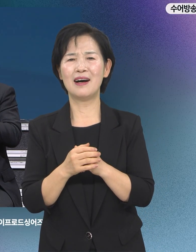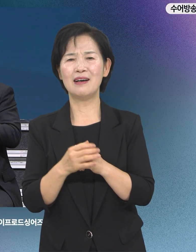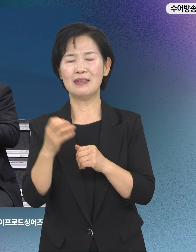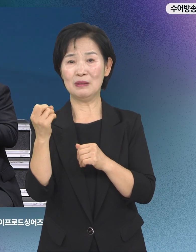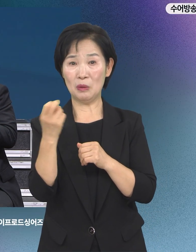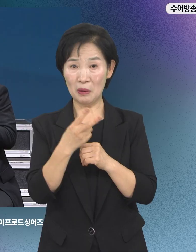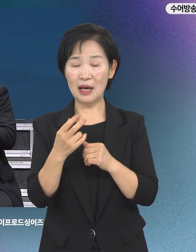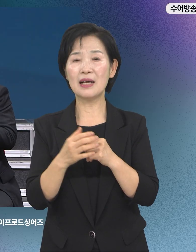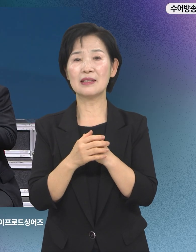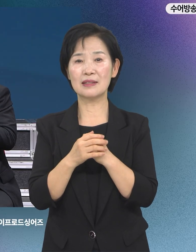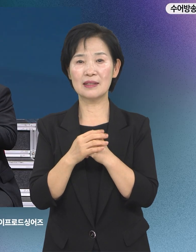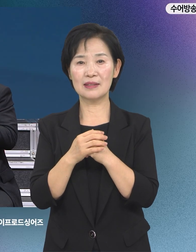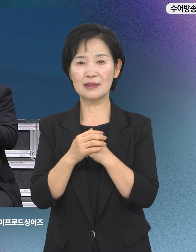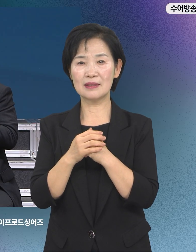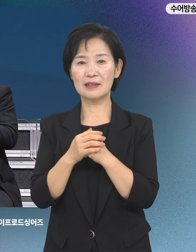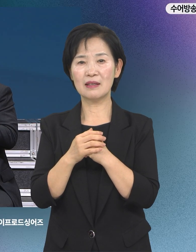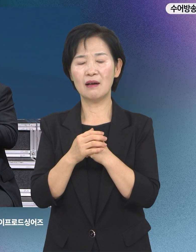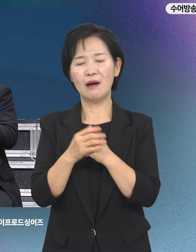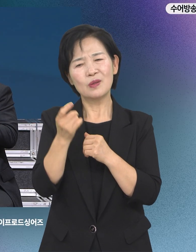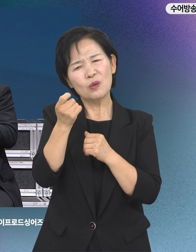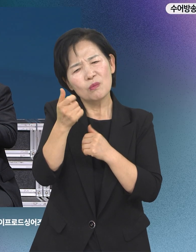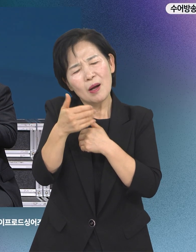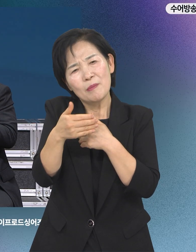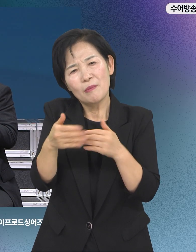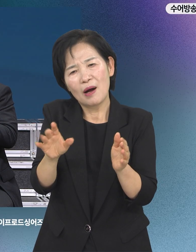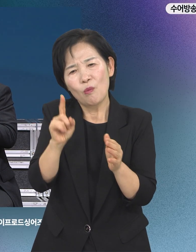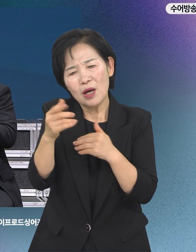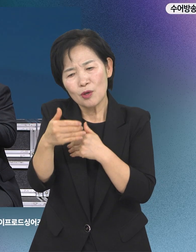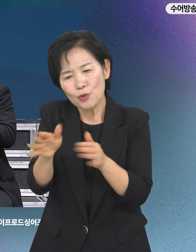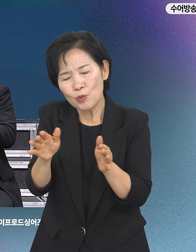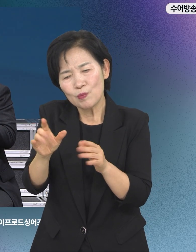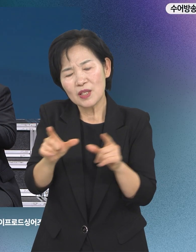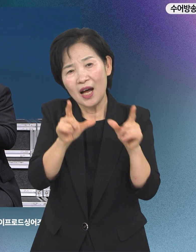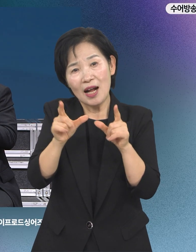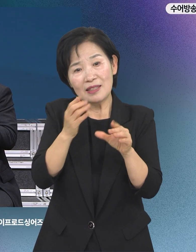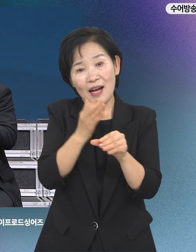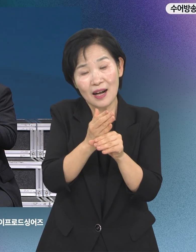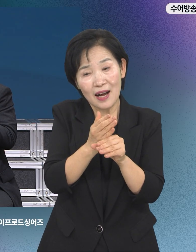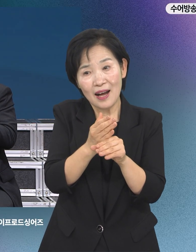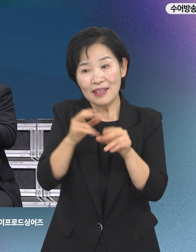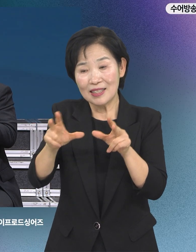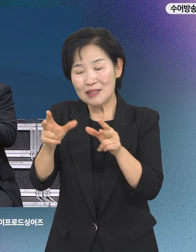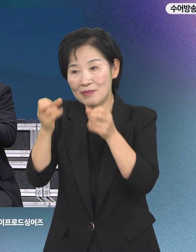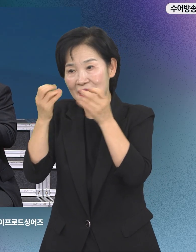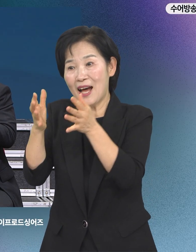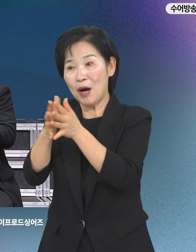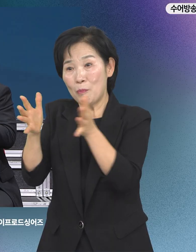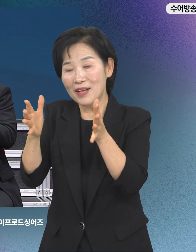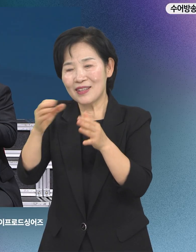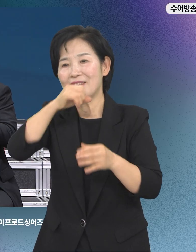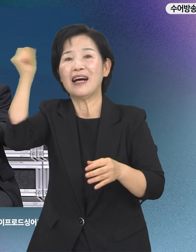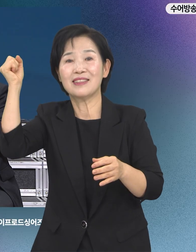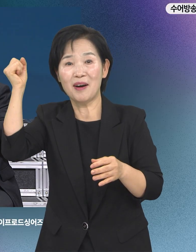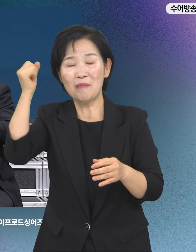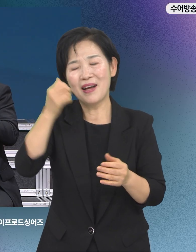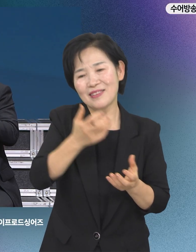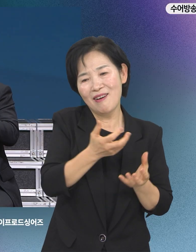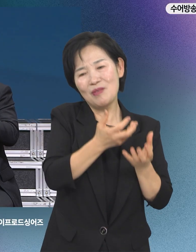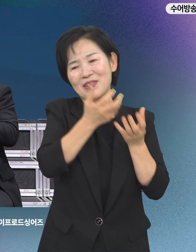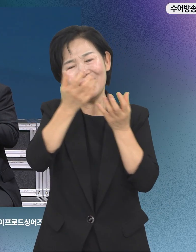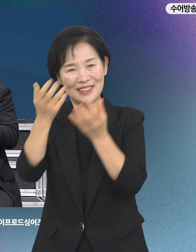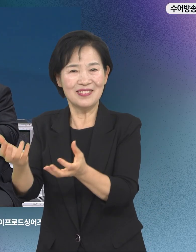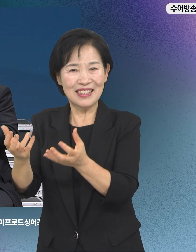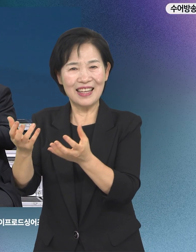또한 원룸 생활에서 지금 살고 있는 새 아파트에 당첨되어서 옮겨주시는 은혜를